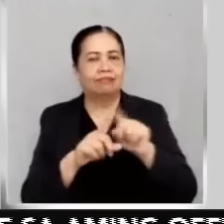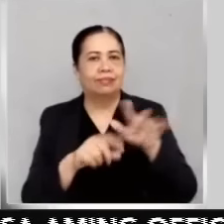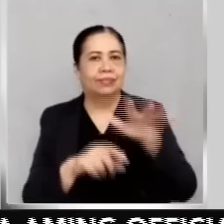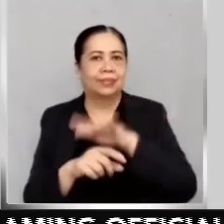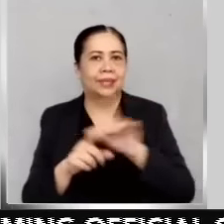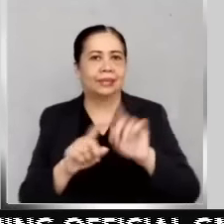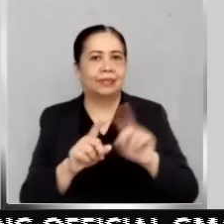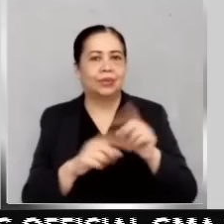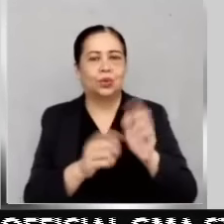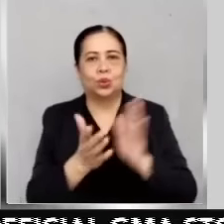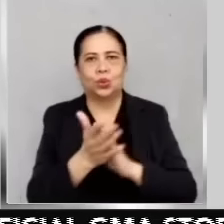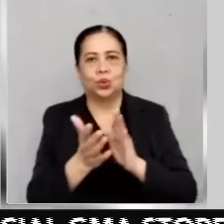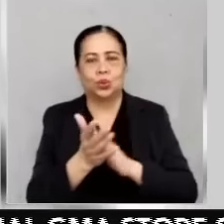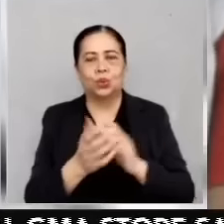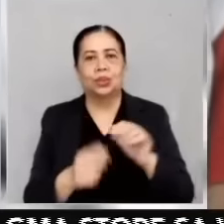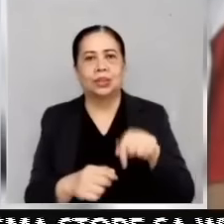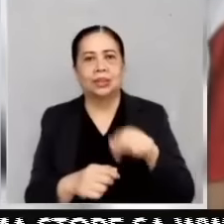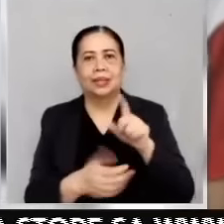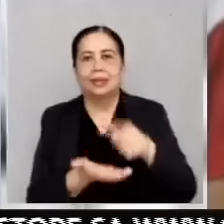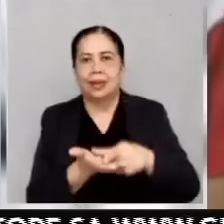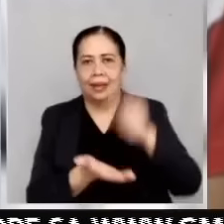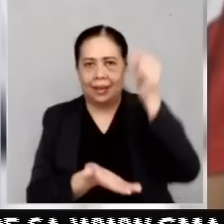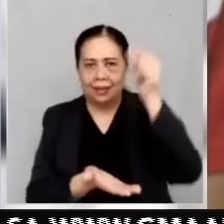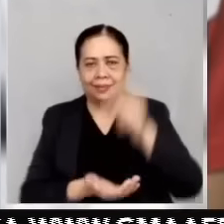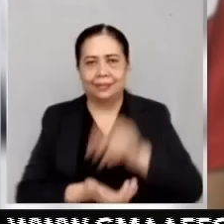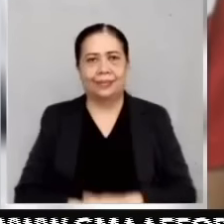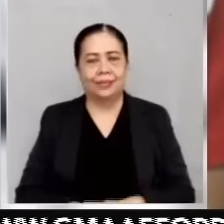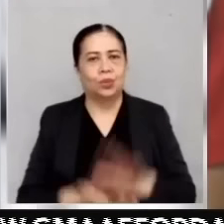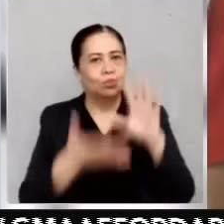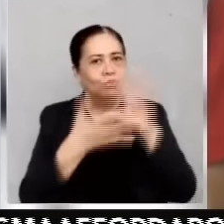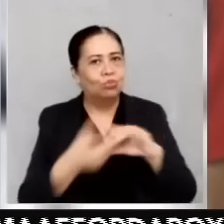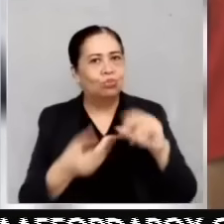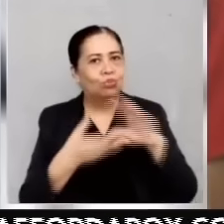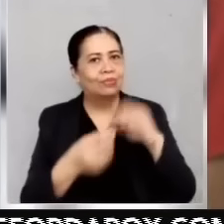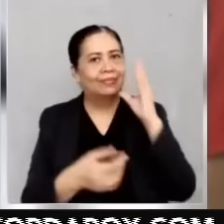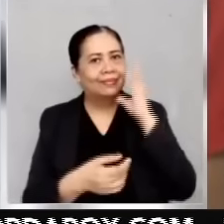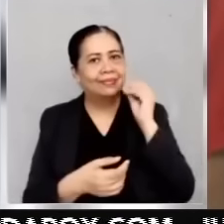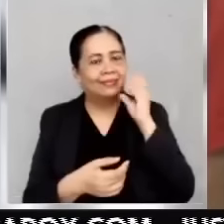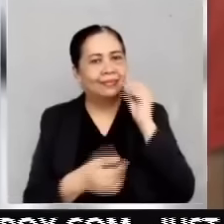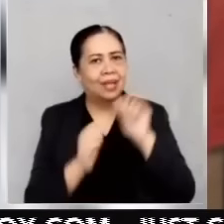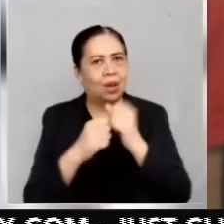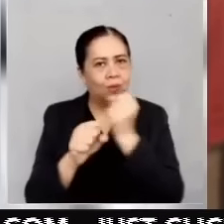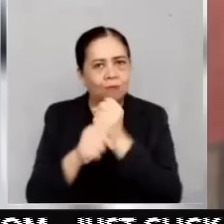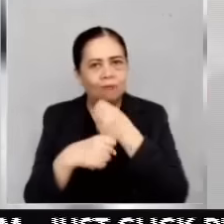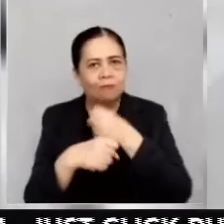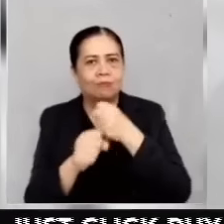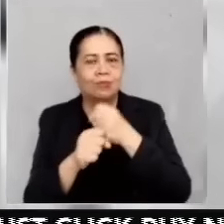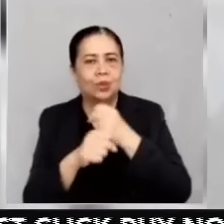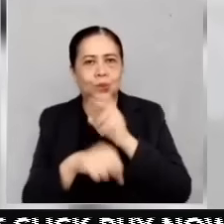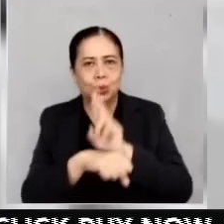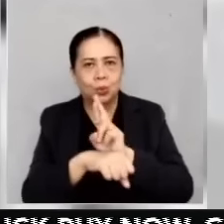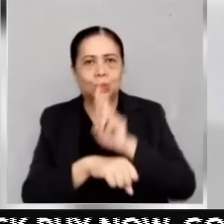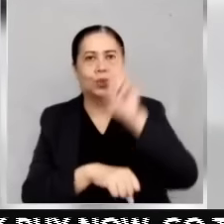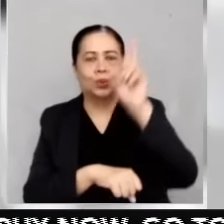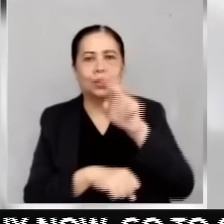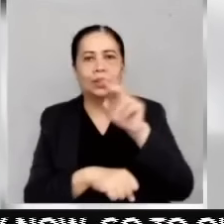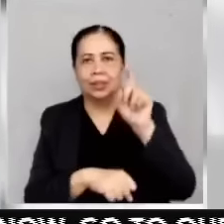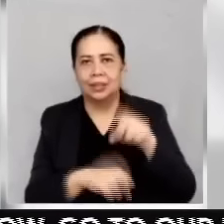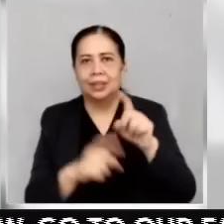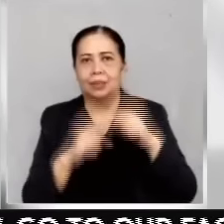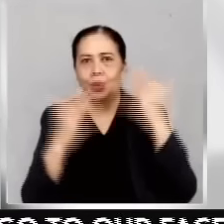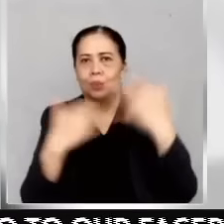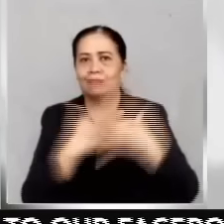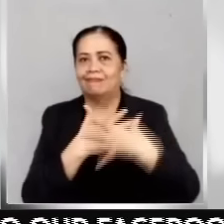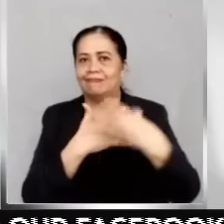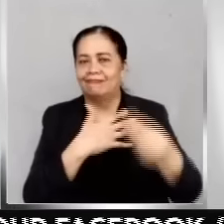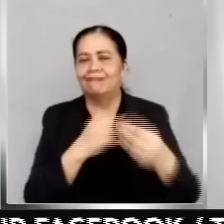ibang school campus sa Tarlac para ikwento ang karanasan sa pagbuo ng Tala Hybrid Rocket na sana'y maging inspirasyon